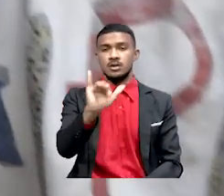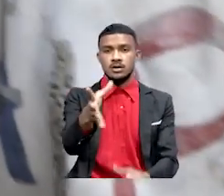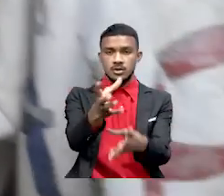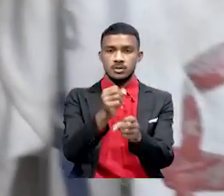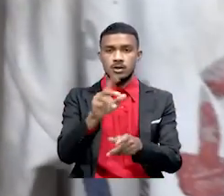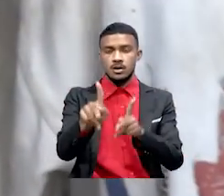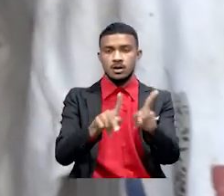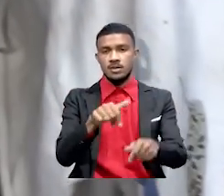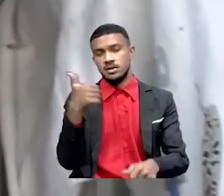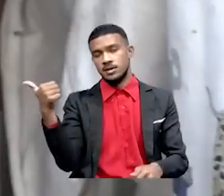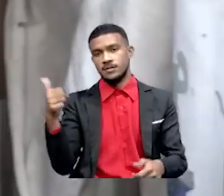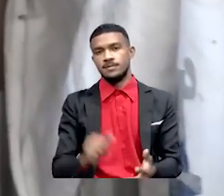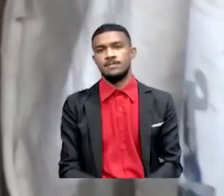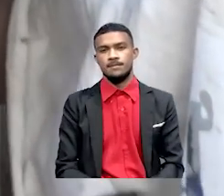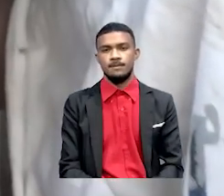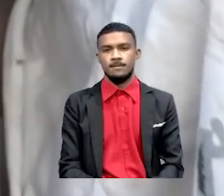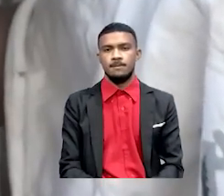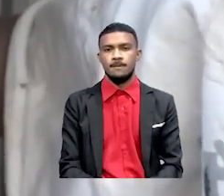seluk.